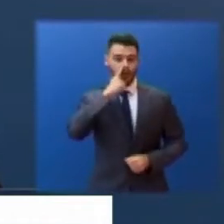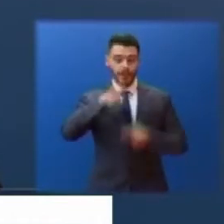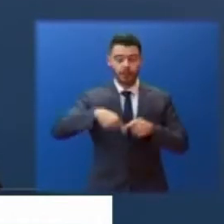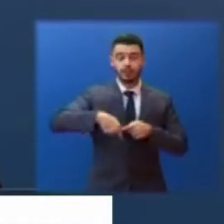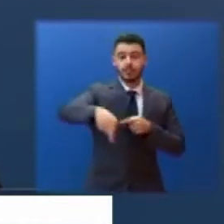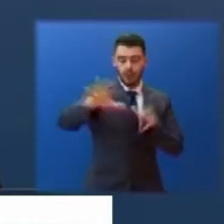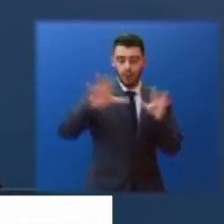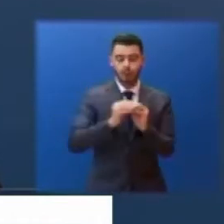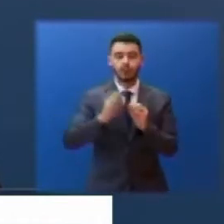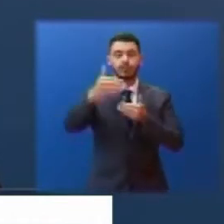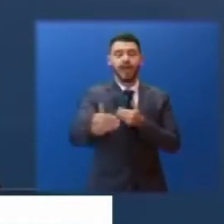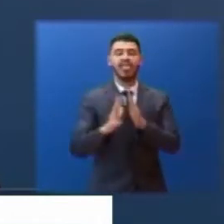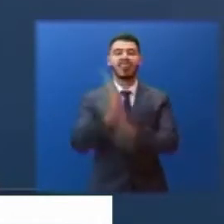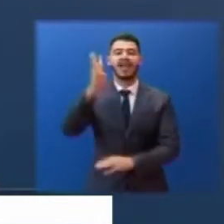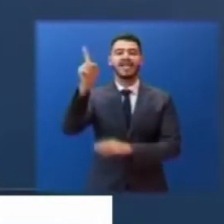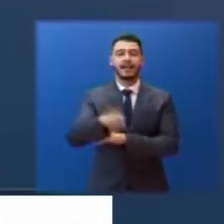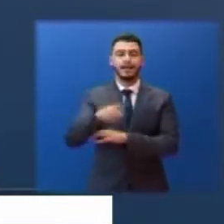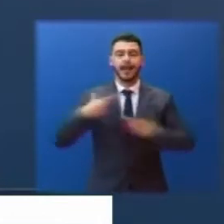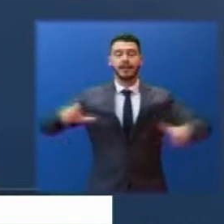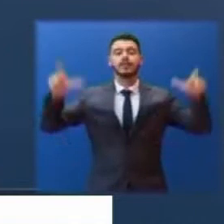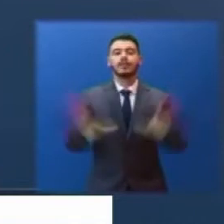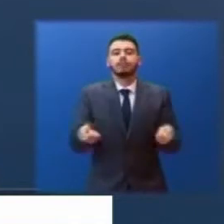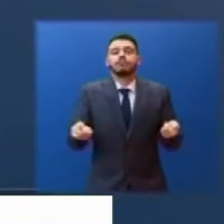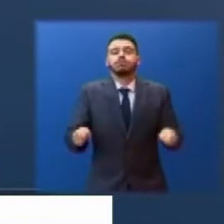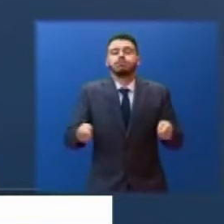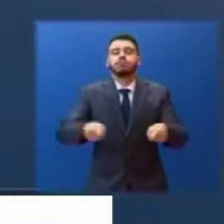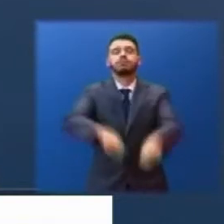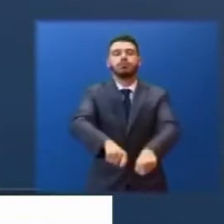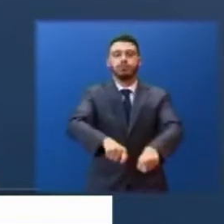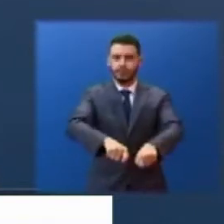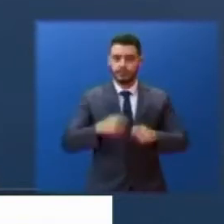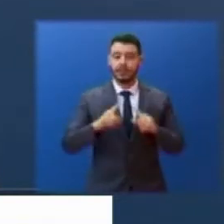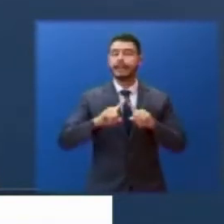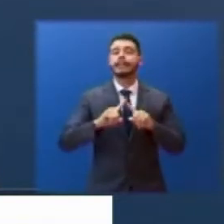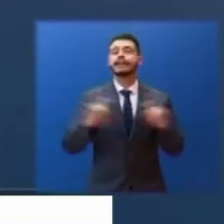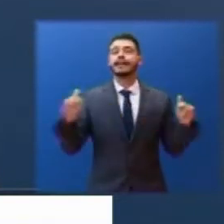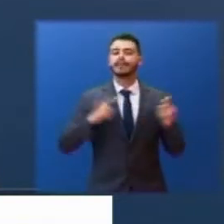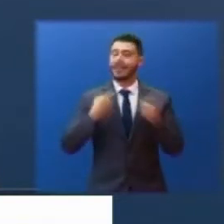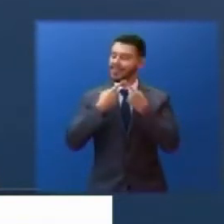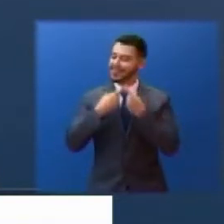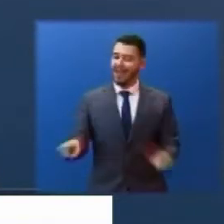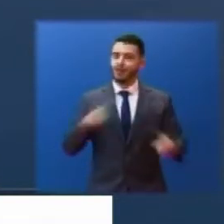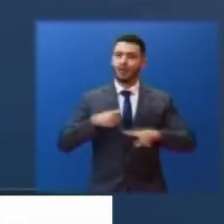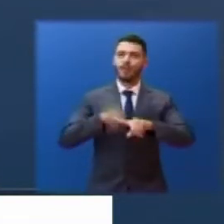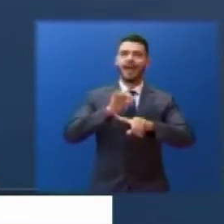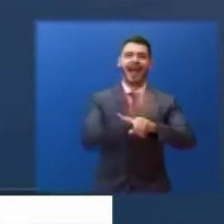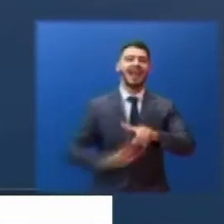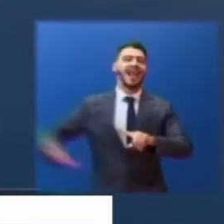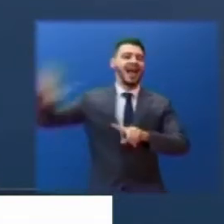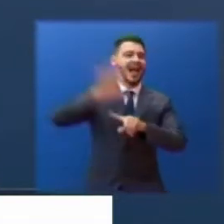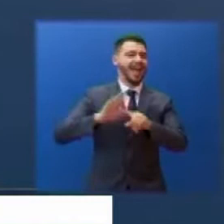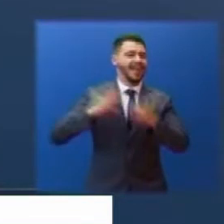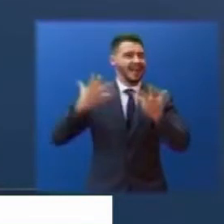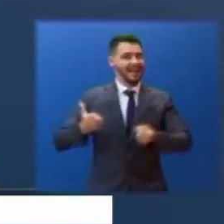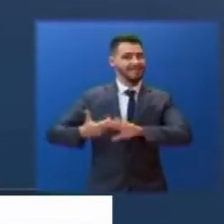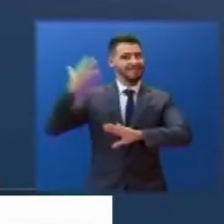επόμενες 14 ημέρες. Αυτό το τοπικό lockdown έχει μία βασική διαφορά σε σχέση με το γενικό lockdown της